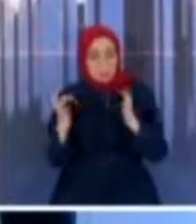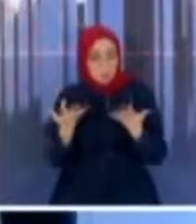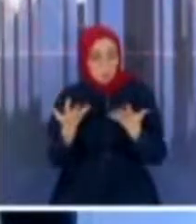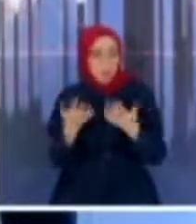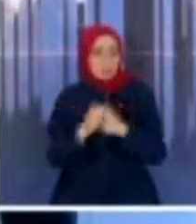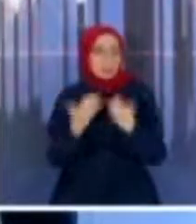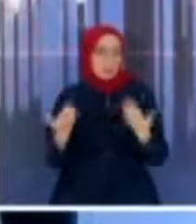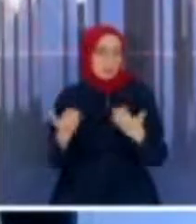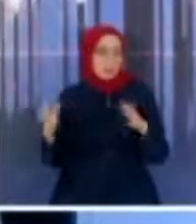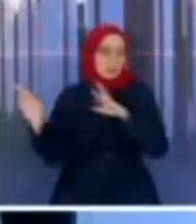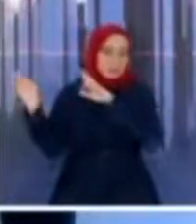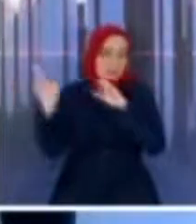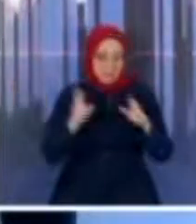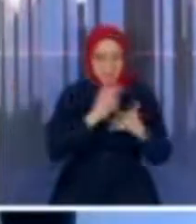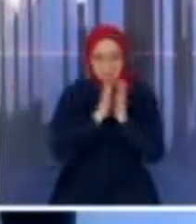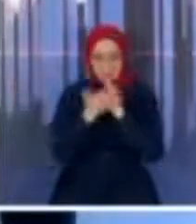نرجعوا للجمعية متاعنا.